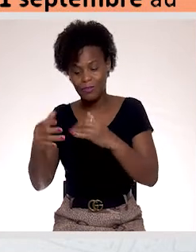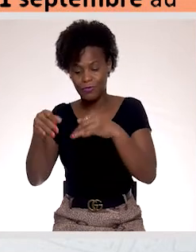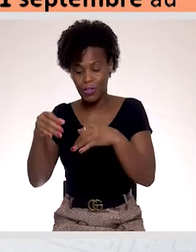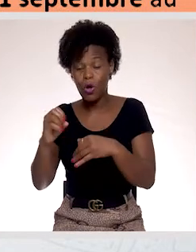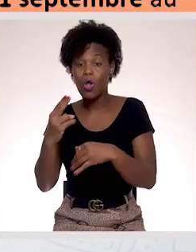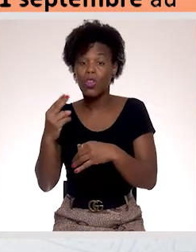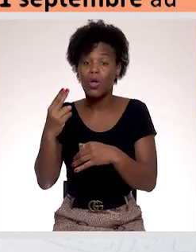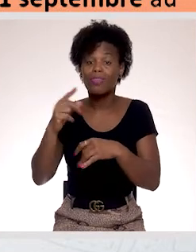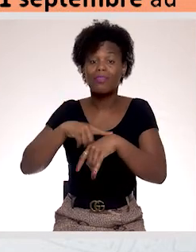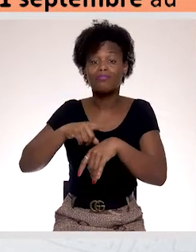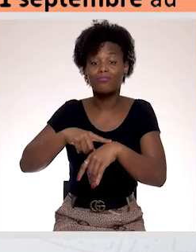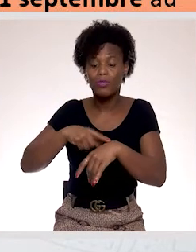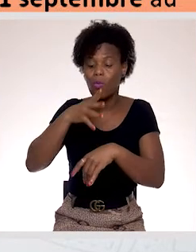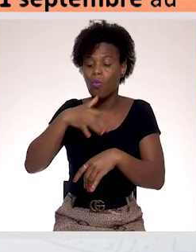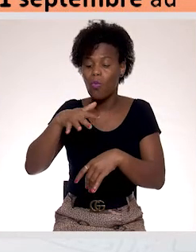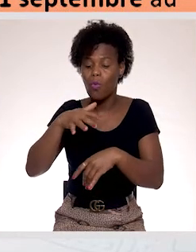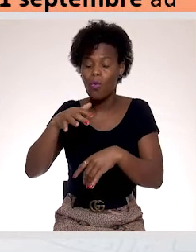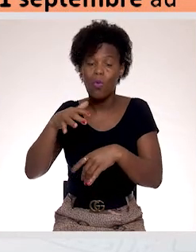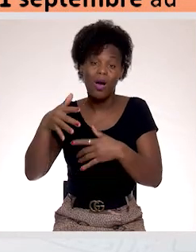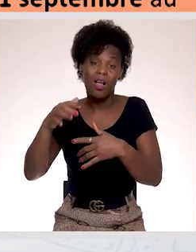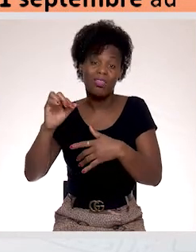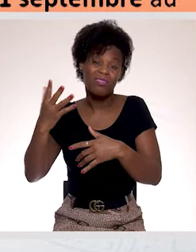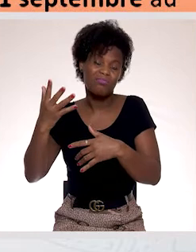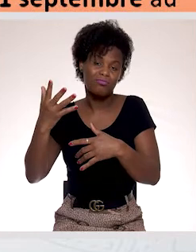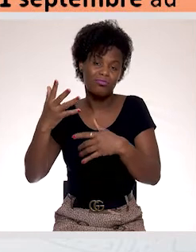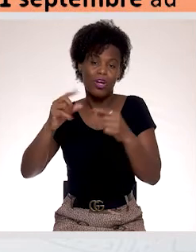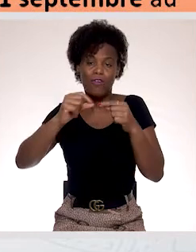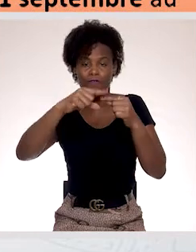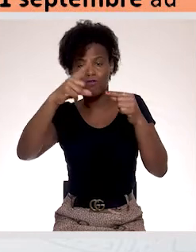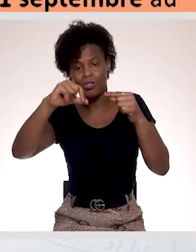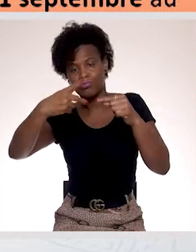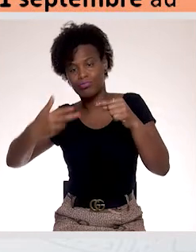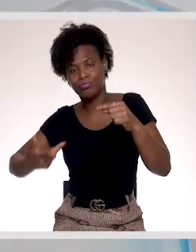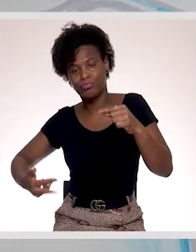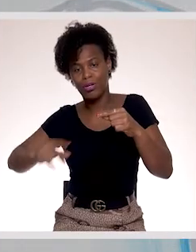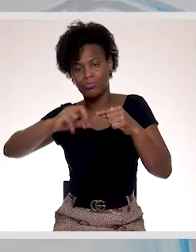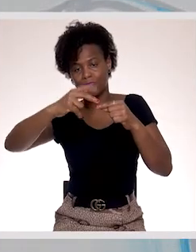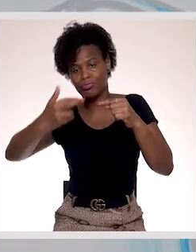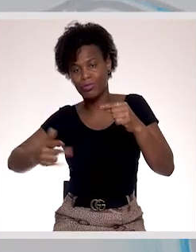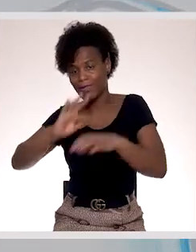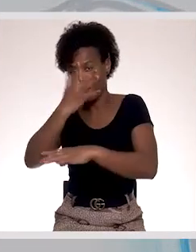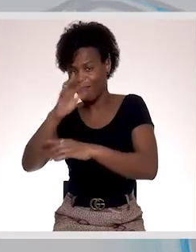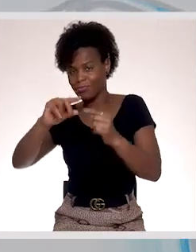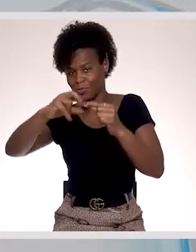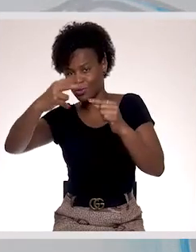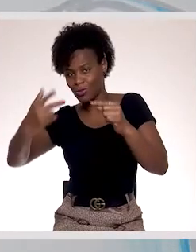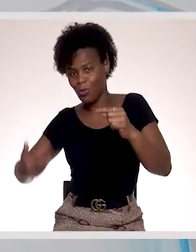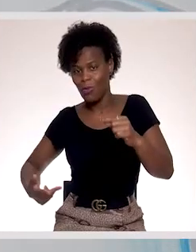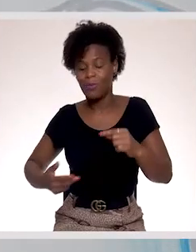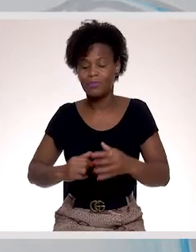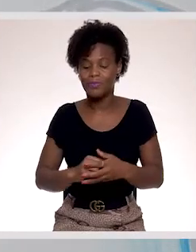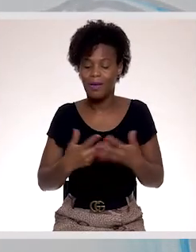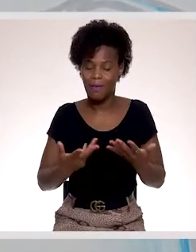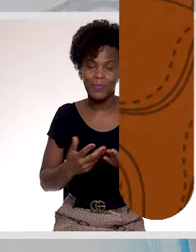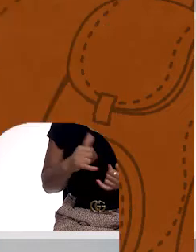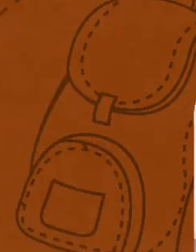l'automne, c'est l'époque ou la saison où les feuilles tombent. Très bien, tu as tout trouvé. Maintenant, on passe à l'activité